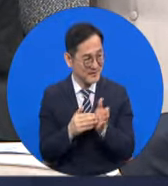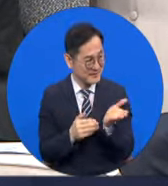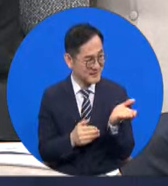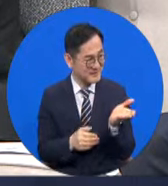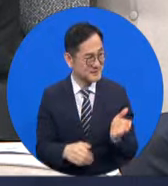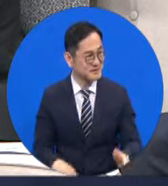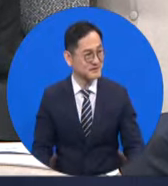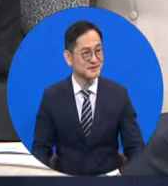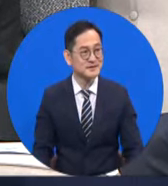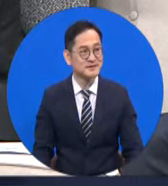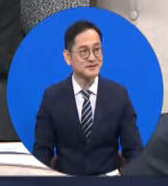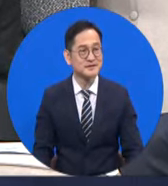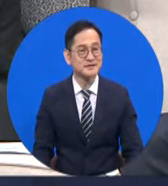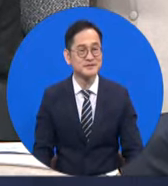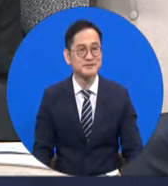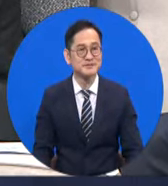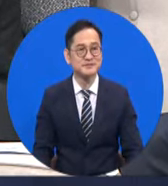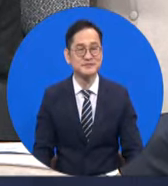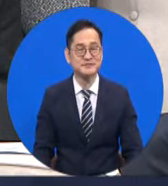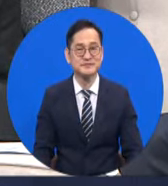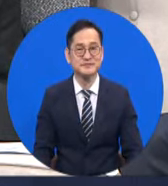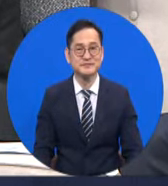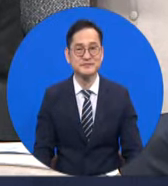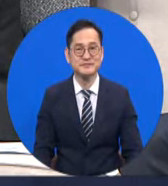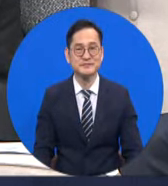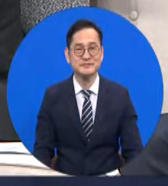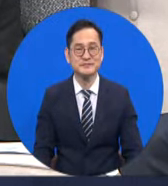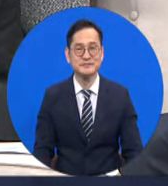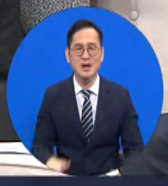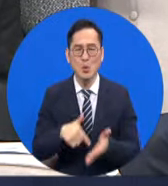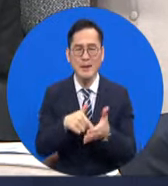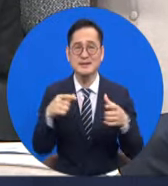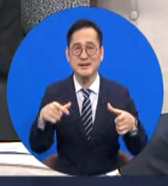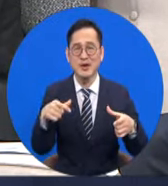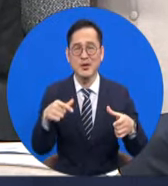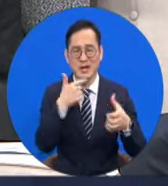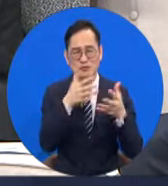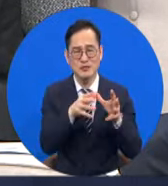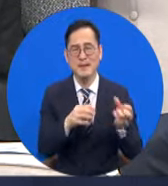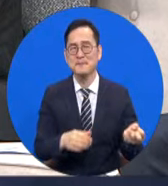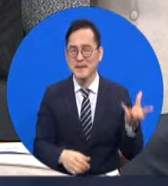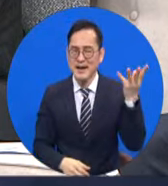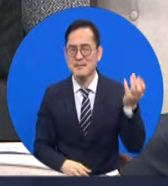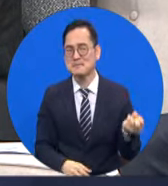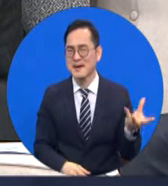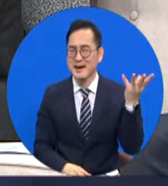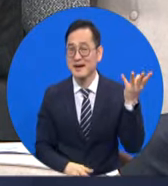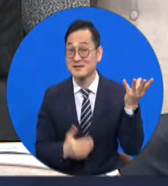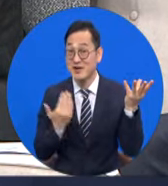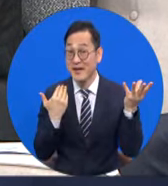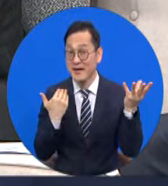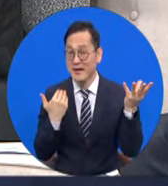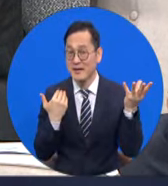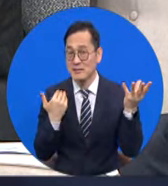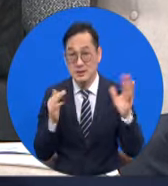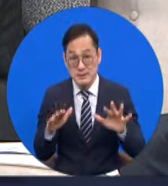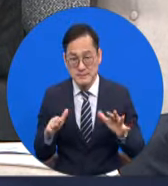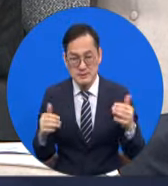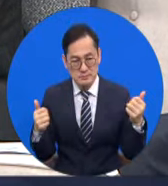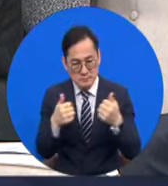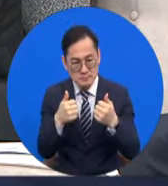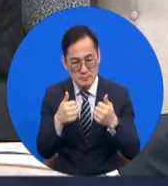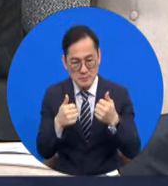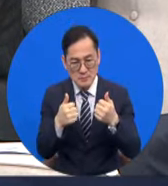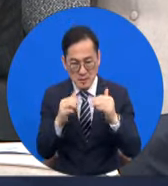후보가 박빙입니까? 사실은 광진 갑을 모두 다 민주당이 지난 선거 때는 이겼는데 네. 지금은 오차 범위 내에 여야가 광진 갑, 광진을 모두